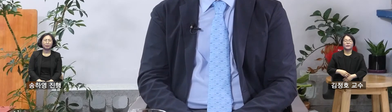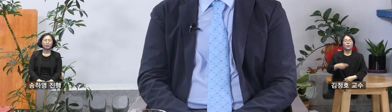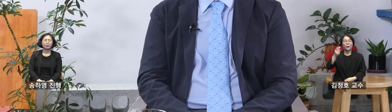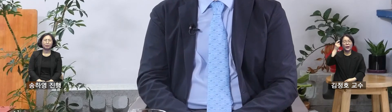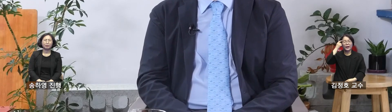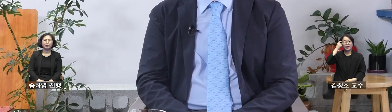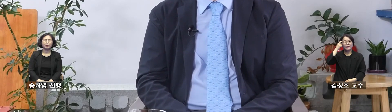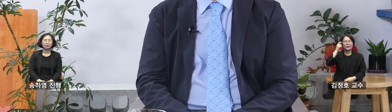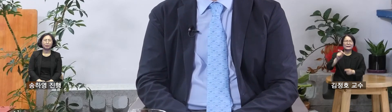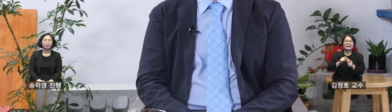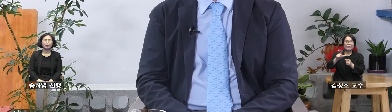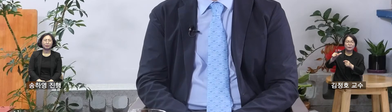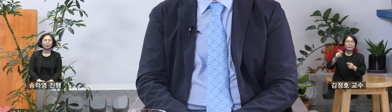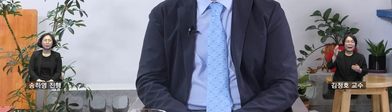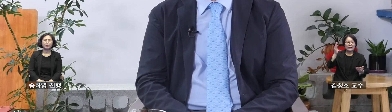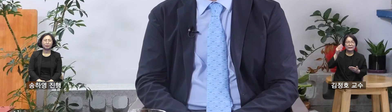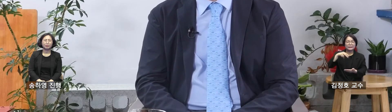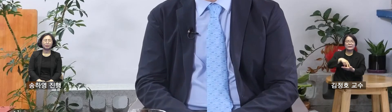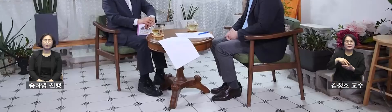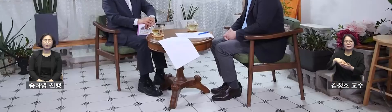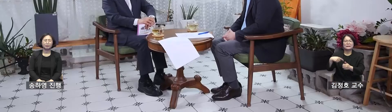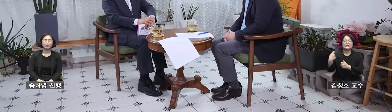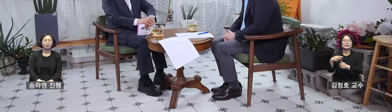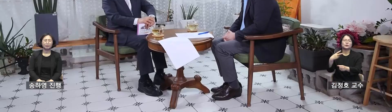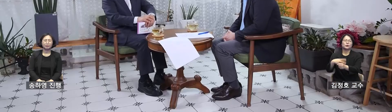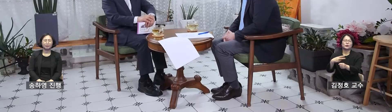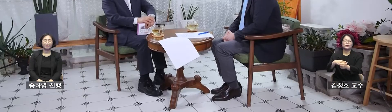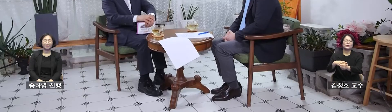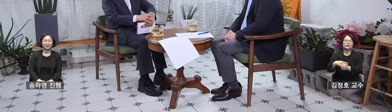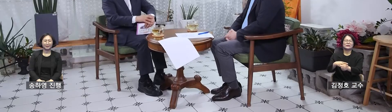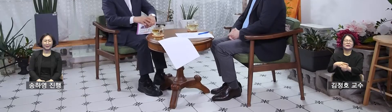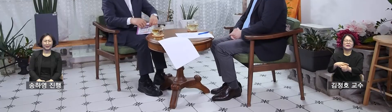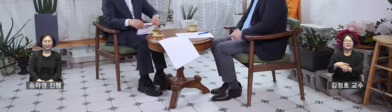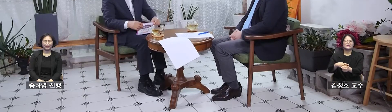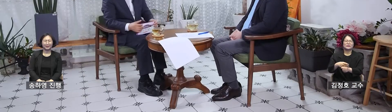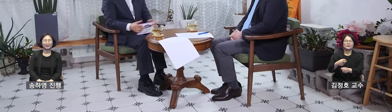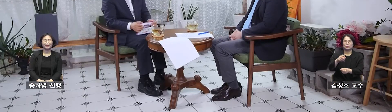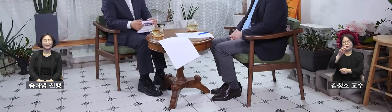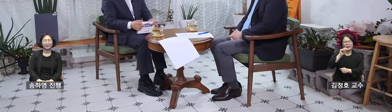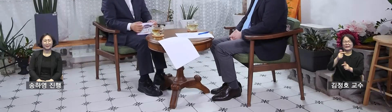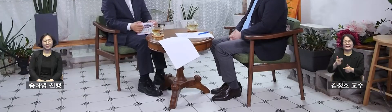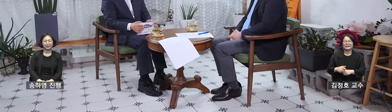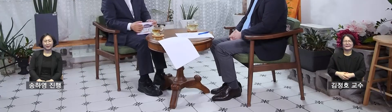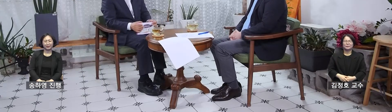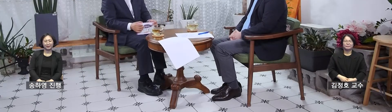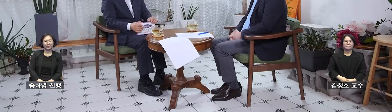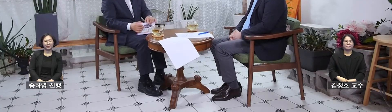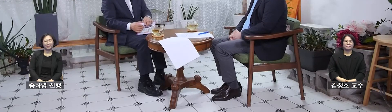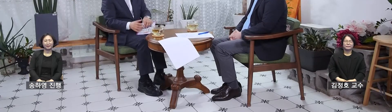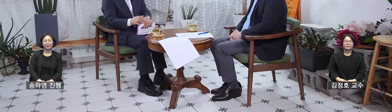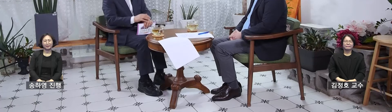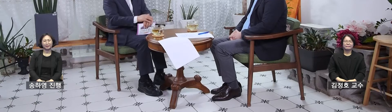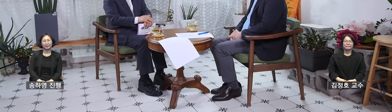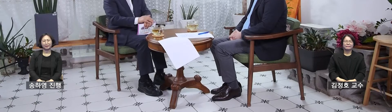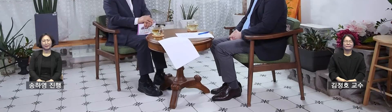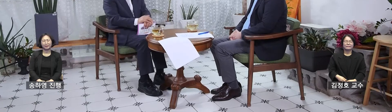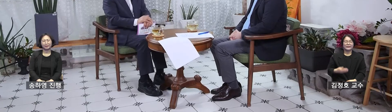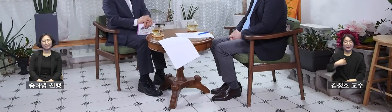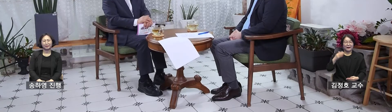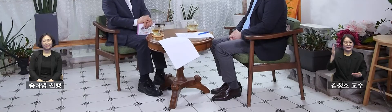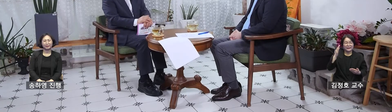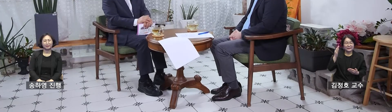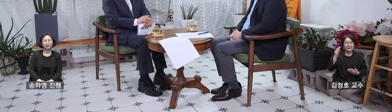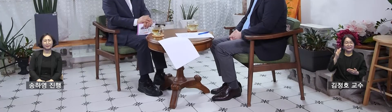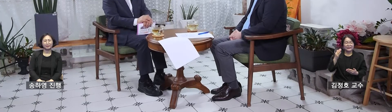왜냐하면 대부분 학생들은 지도교수를 별로 좋아하지 않거든요. 그래서 우리 학생들이 저를 그래도 찾을